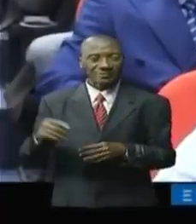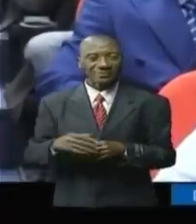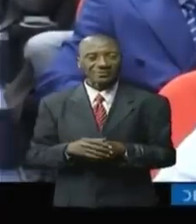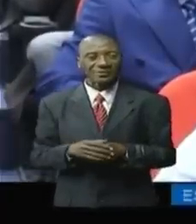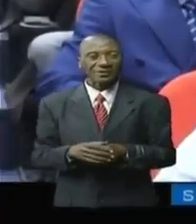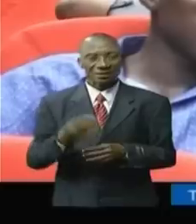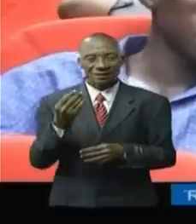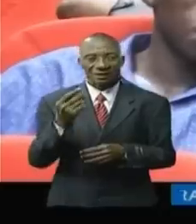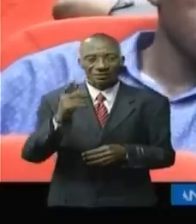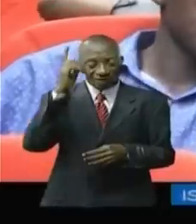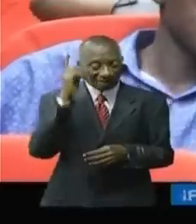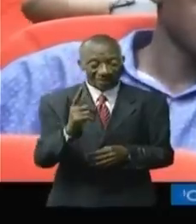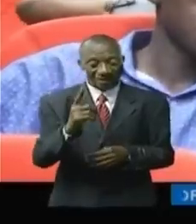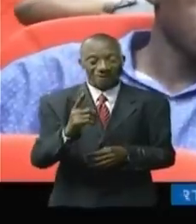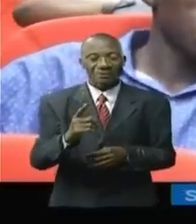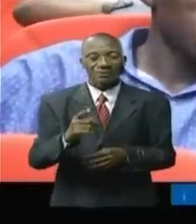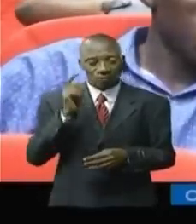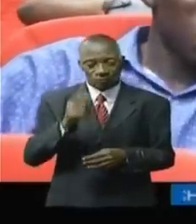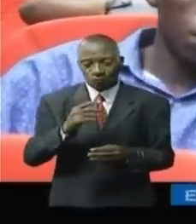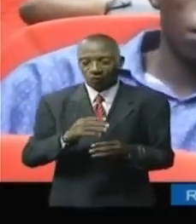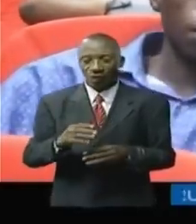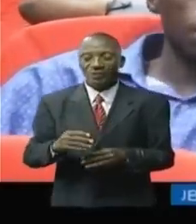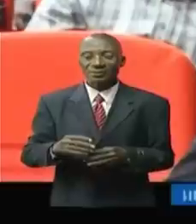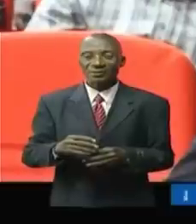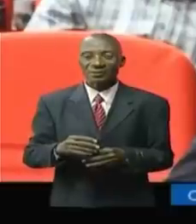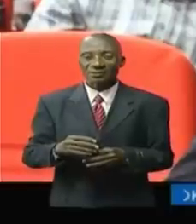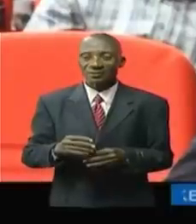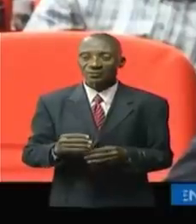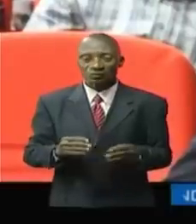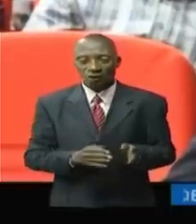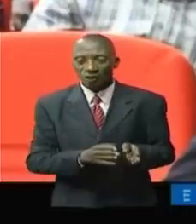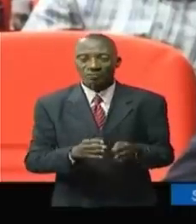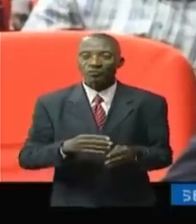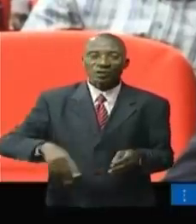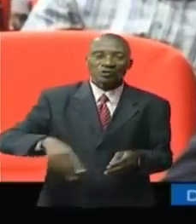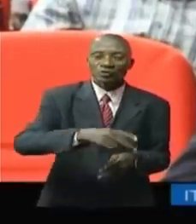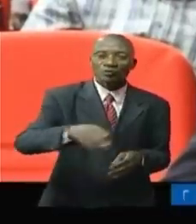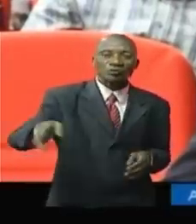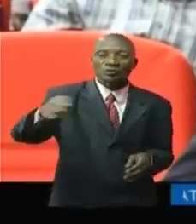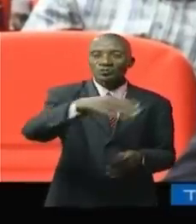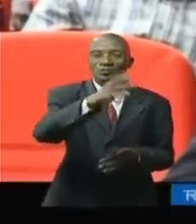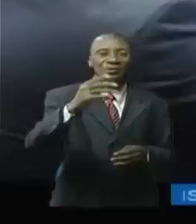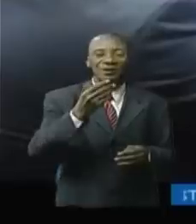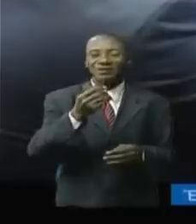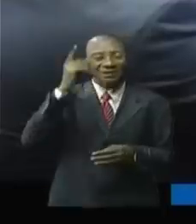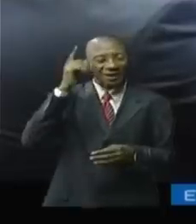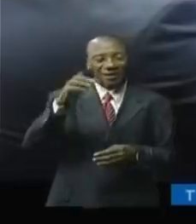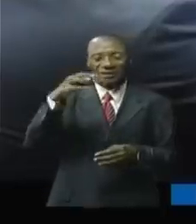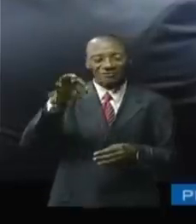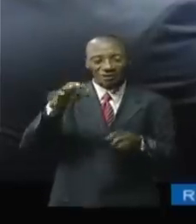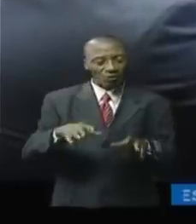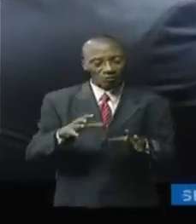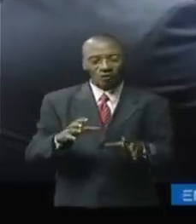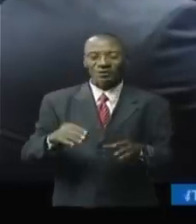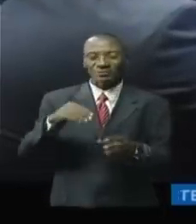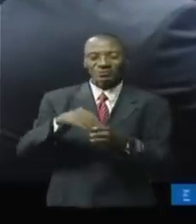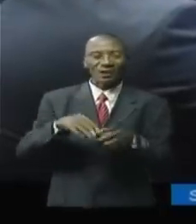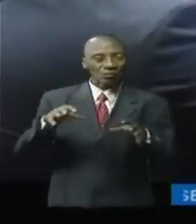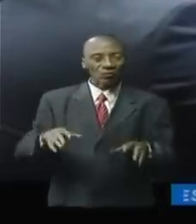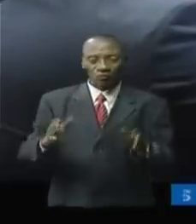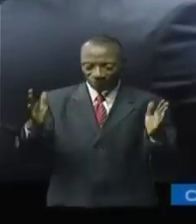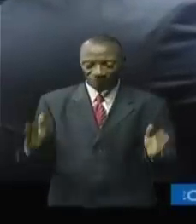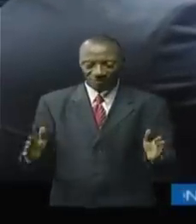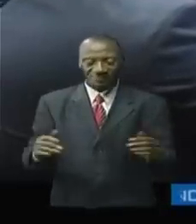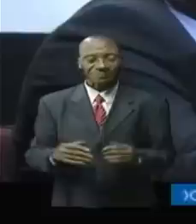révision de l'article 10 de la Constitution qui consacre l'exclusivité de la nationalité congolaise. Pour ce faire, Maître